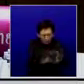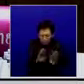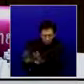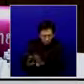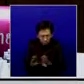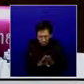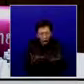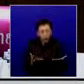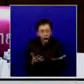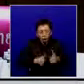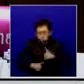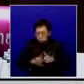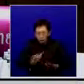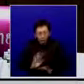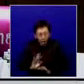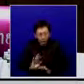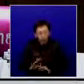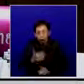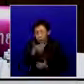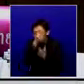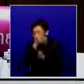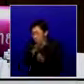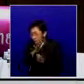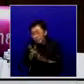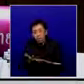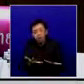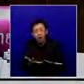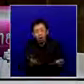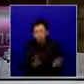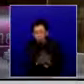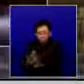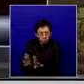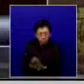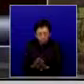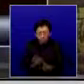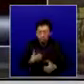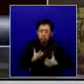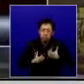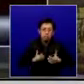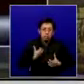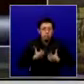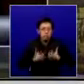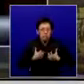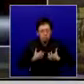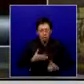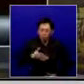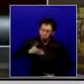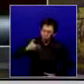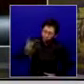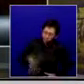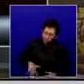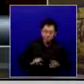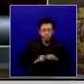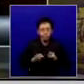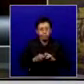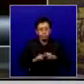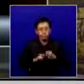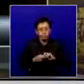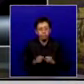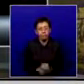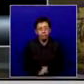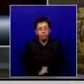น์โดยไม่สนใจเลยว่าจะเกิดอะไรขึ้นตามมาเขาทวงความทุกข์ยากที่เขาต้องประสบ